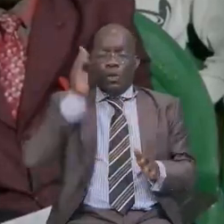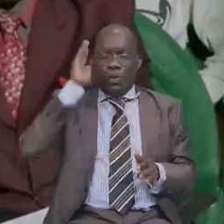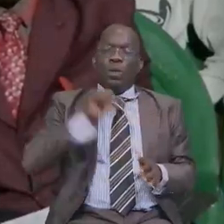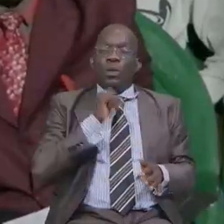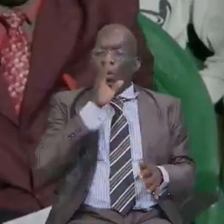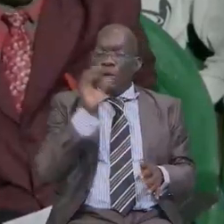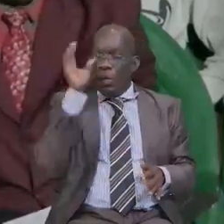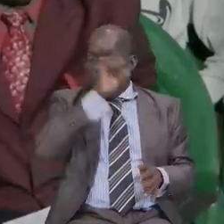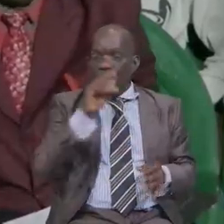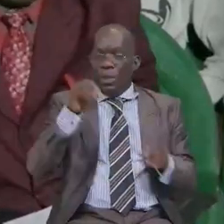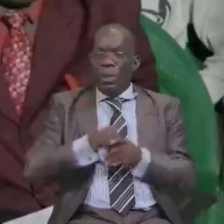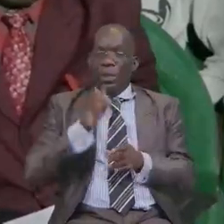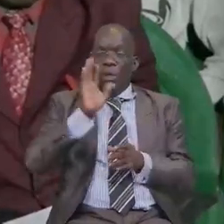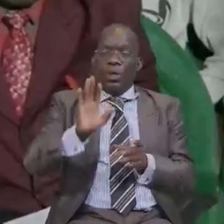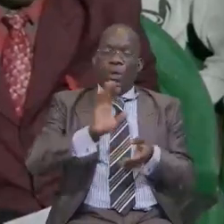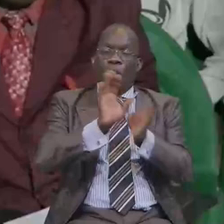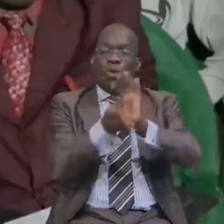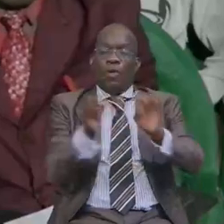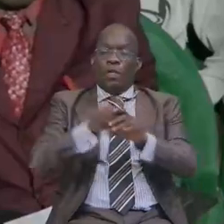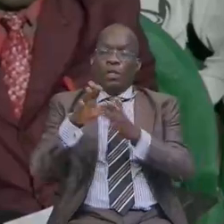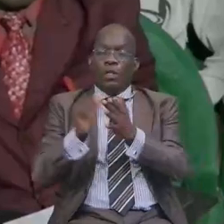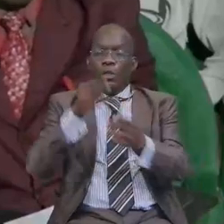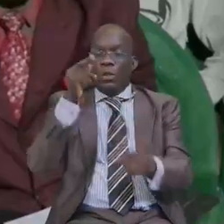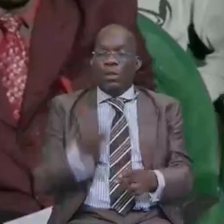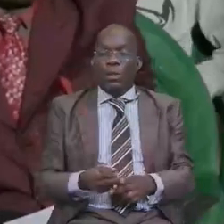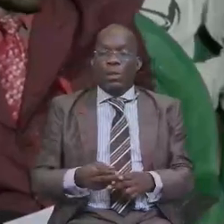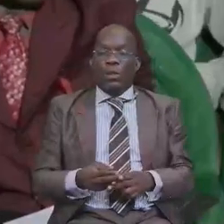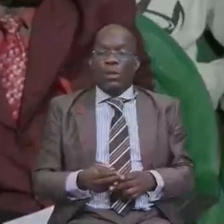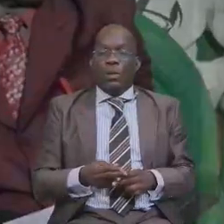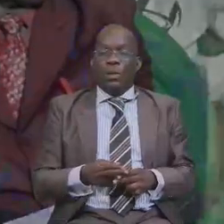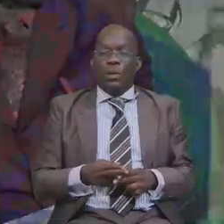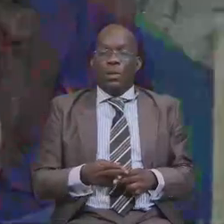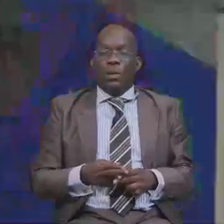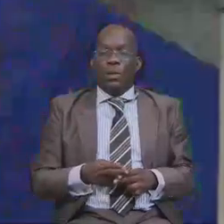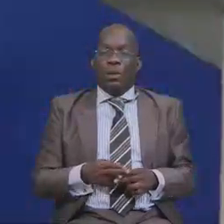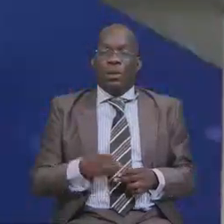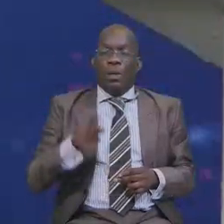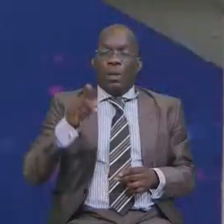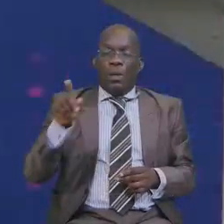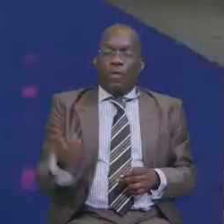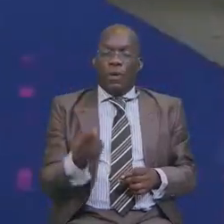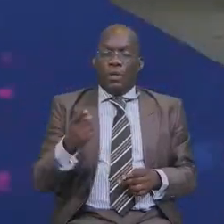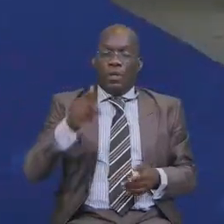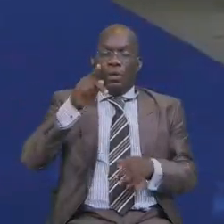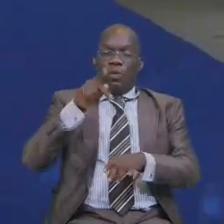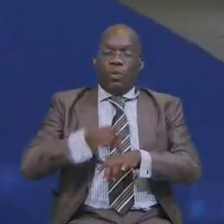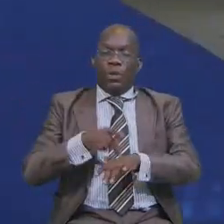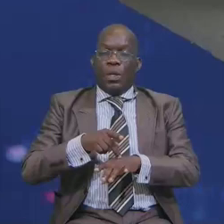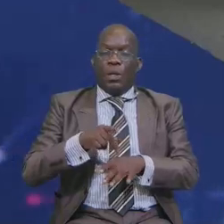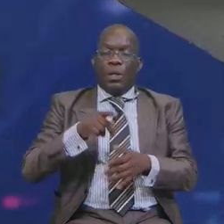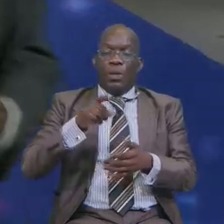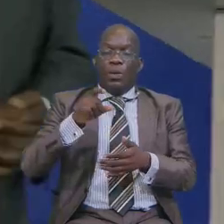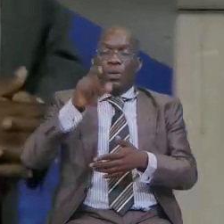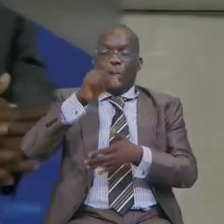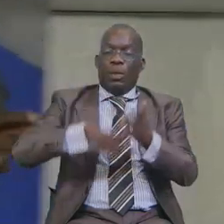tes convertis au nom de Jésus. En 1 Pierre au chapitre 4.